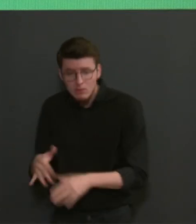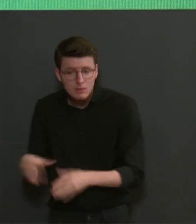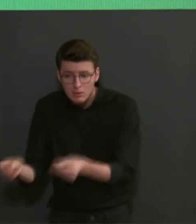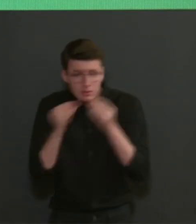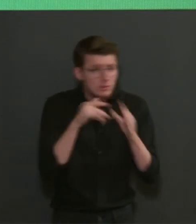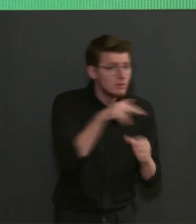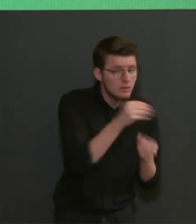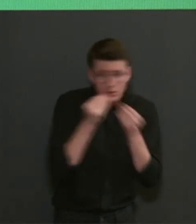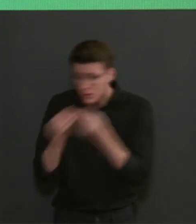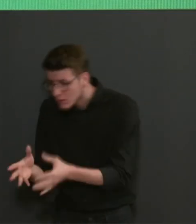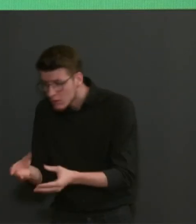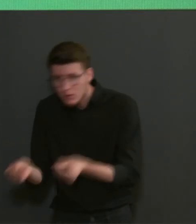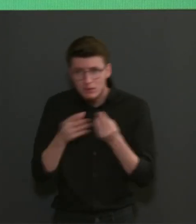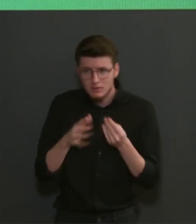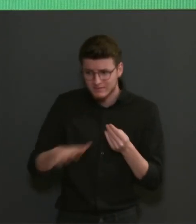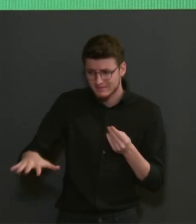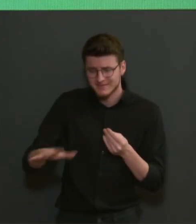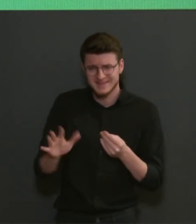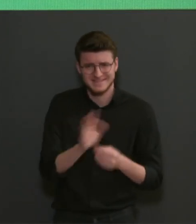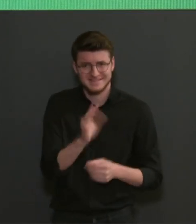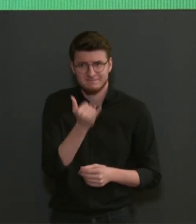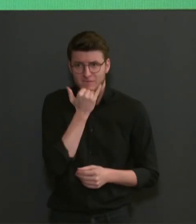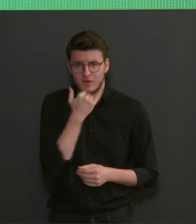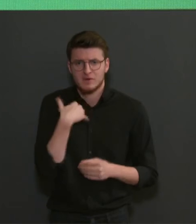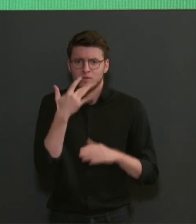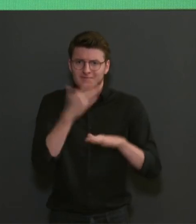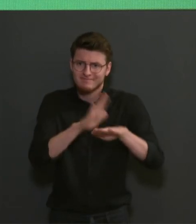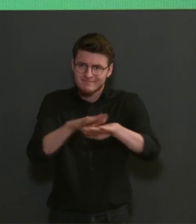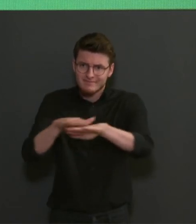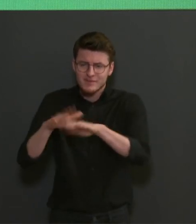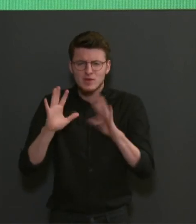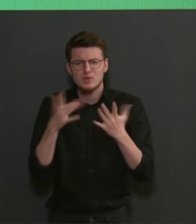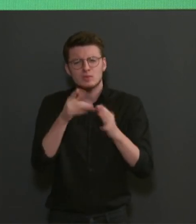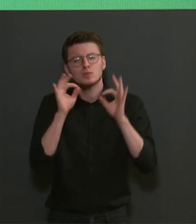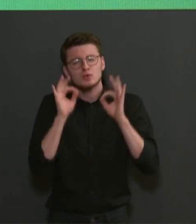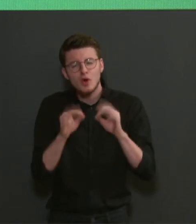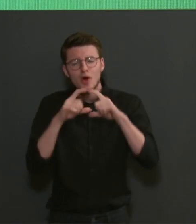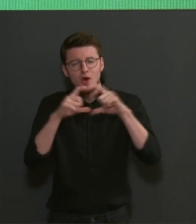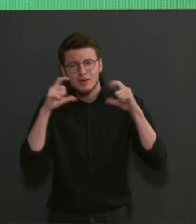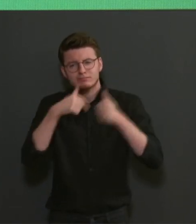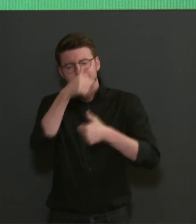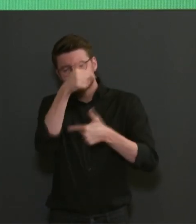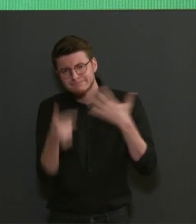willen we nog een kleine herinnering geven hoe we dit nu correct kunnen gebruiken.